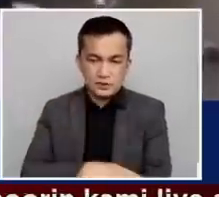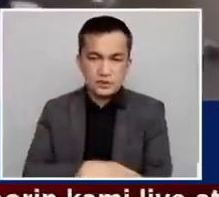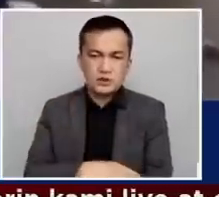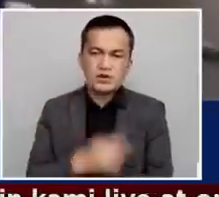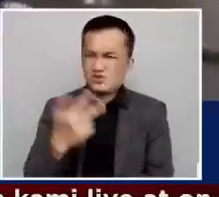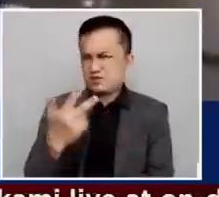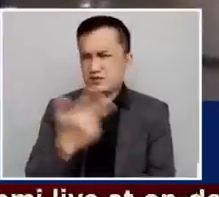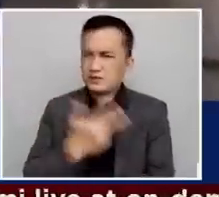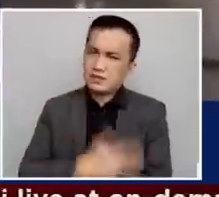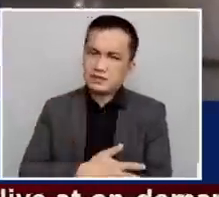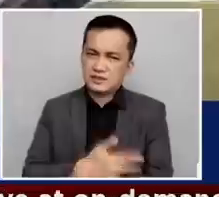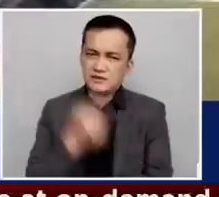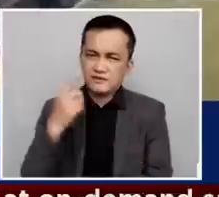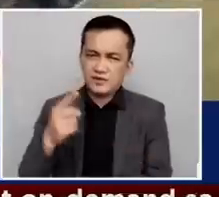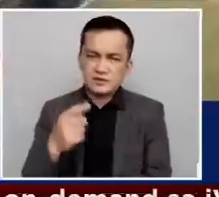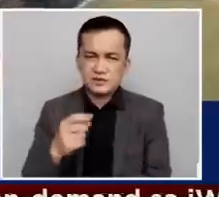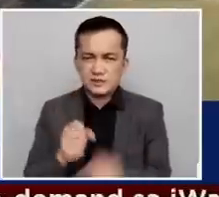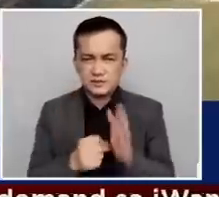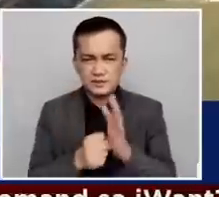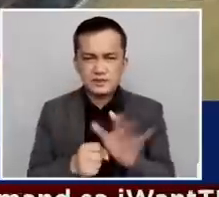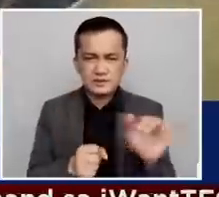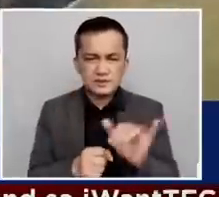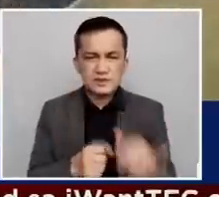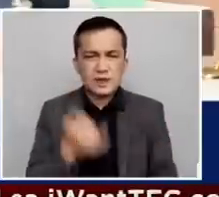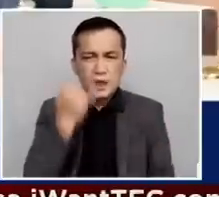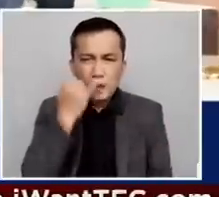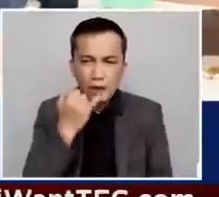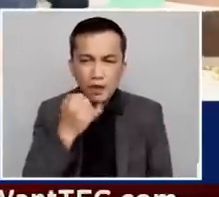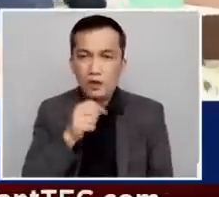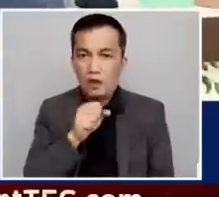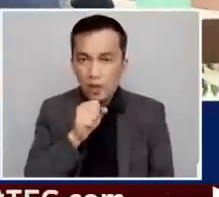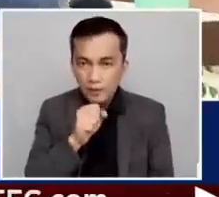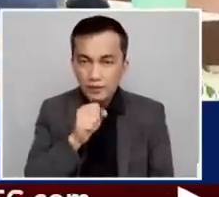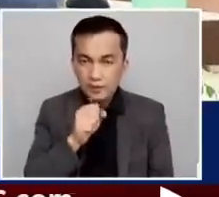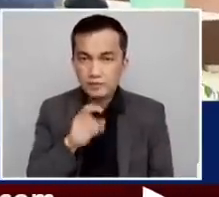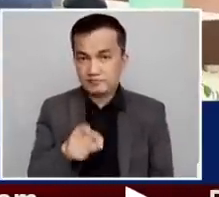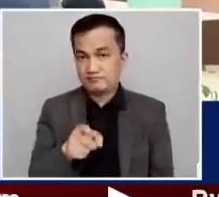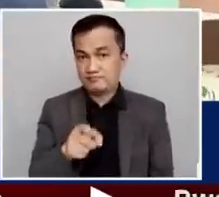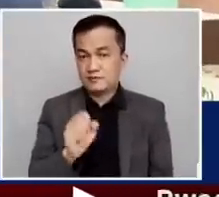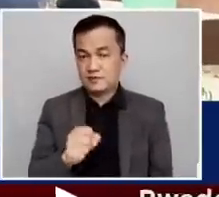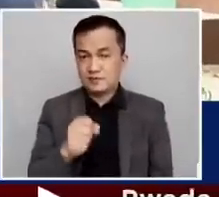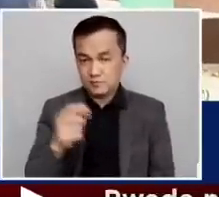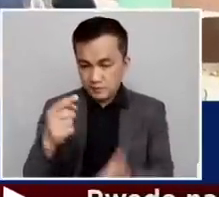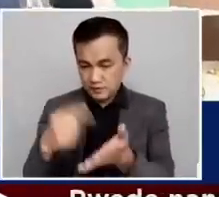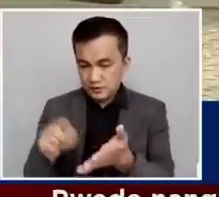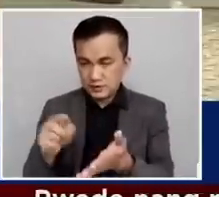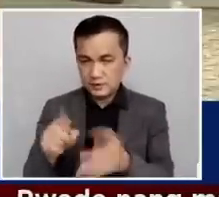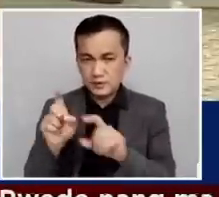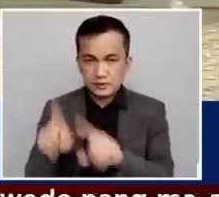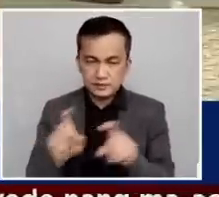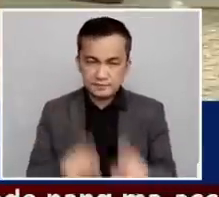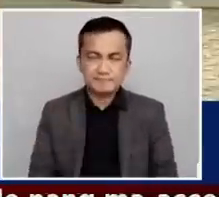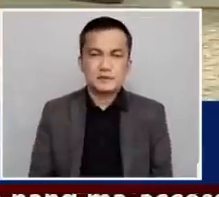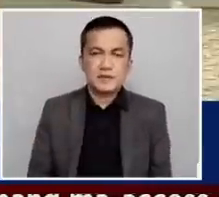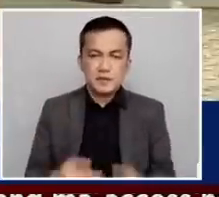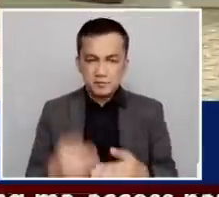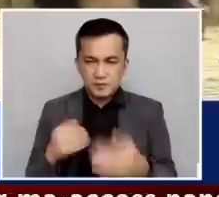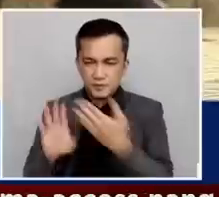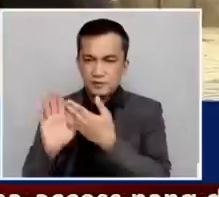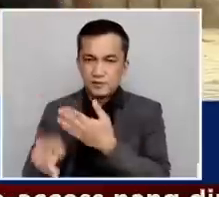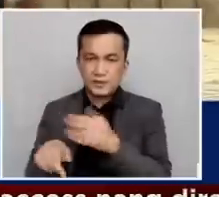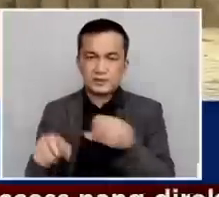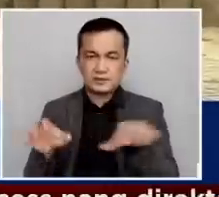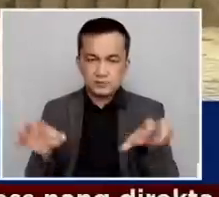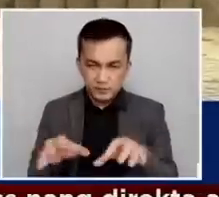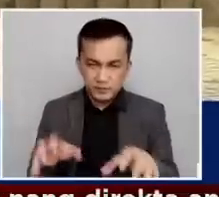3 araw. Para sa mga may sintomas gaya ng sipon o ubo, para na rin makapagpa-check up o test bago bumalik sa trabaho